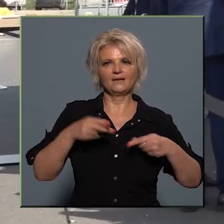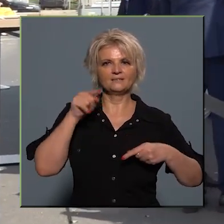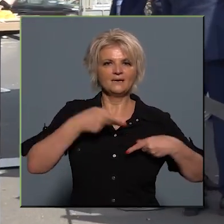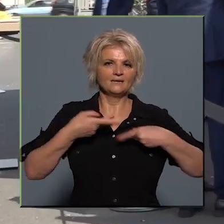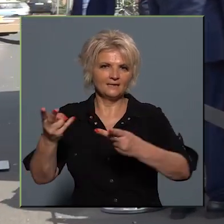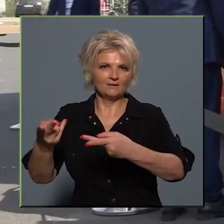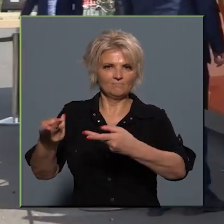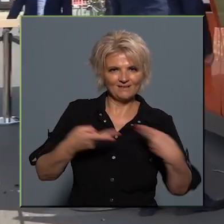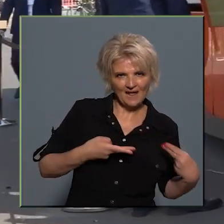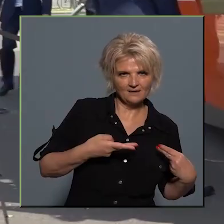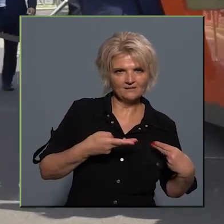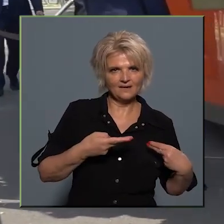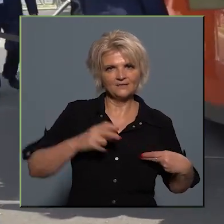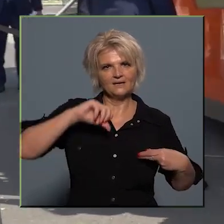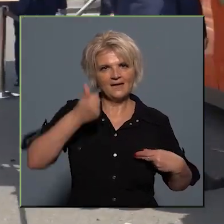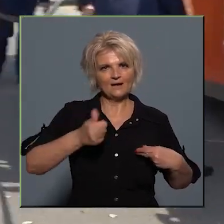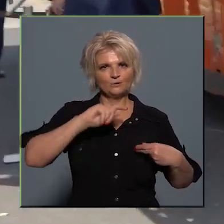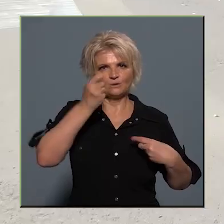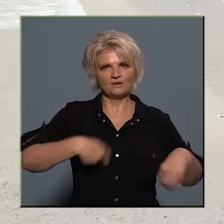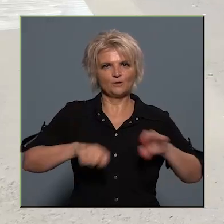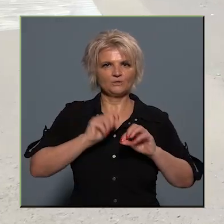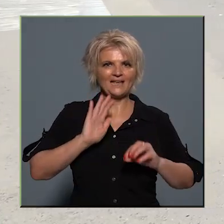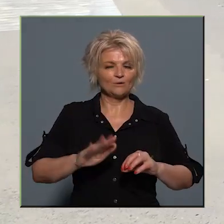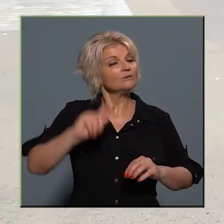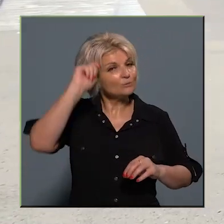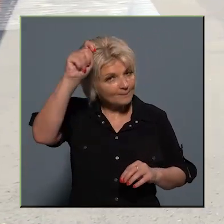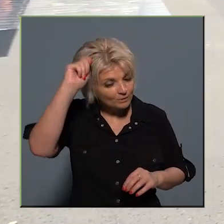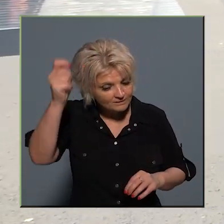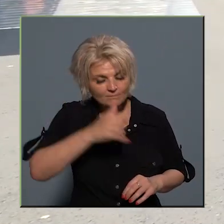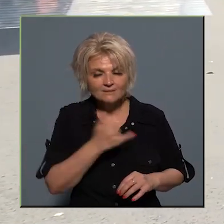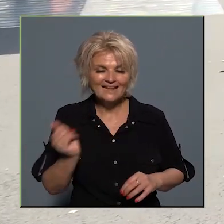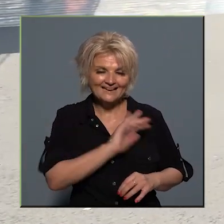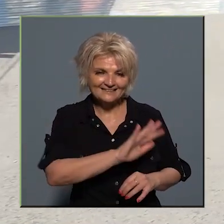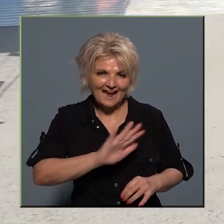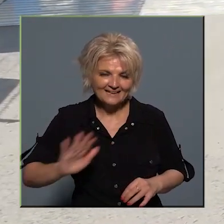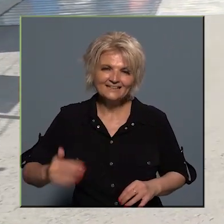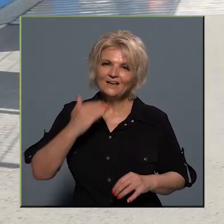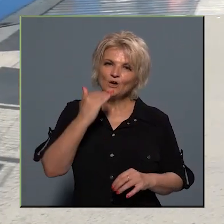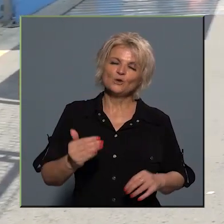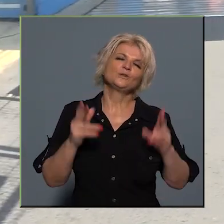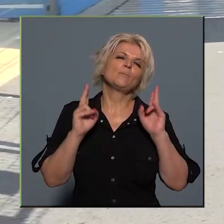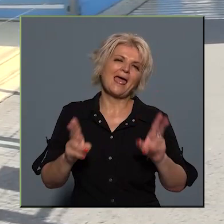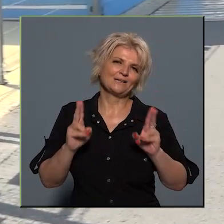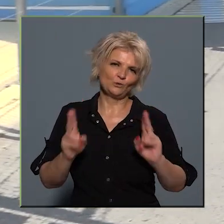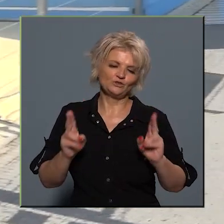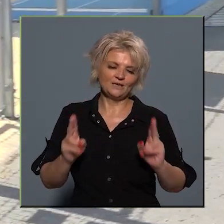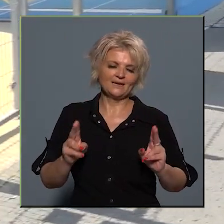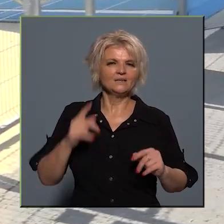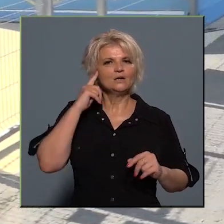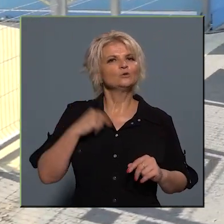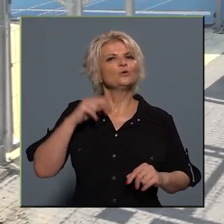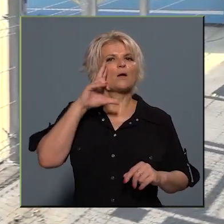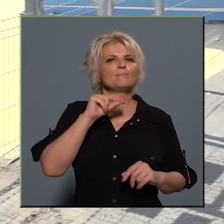beszállítást. Először Magyarországon. Jó napot kívánok mindenkinek! Köszönöm a lehetőséget, hogy beszélhetek